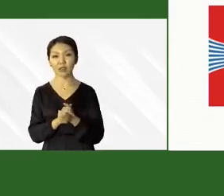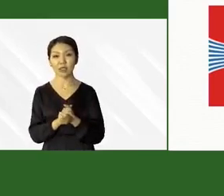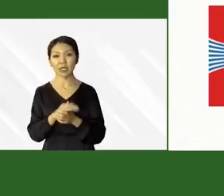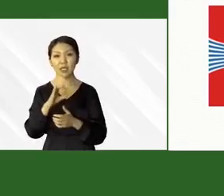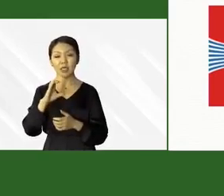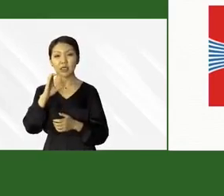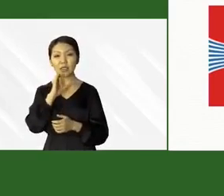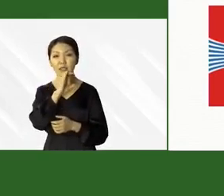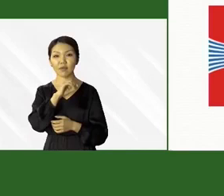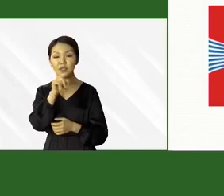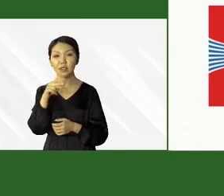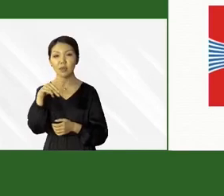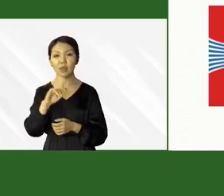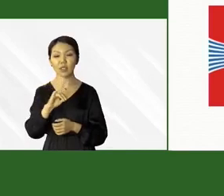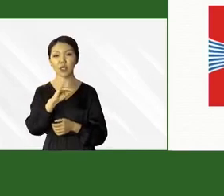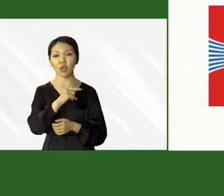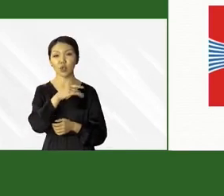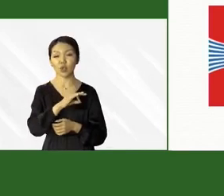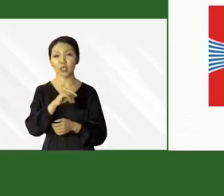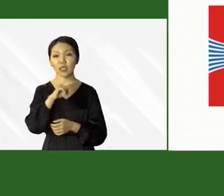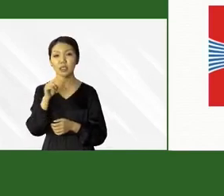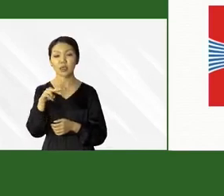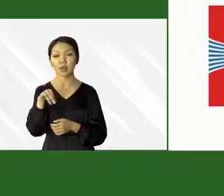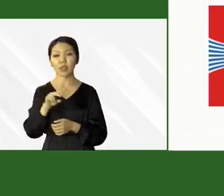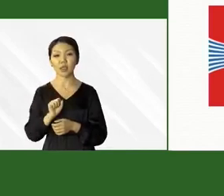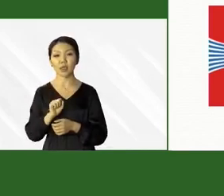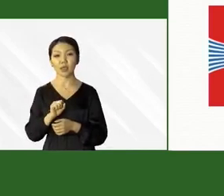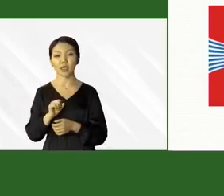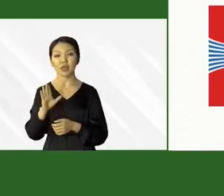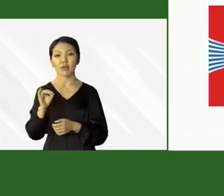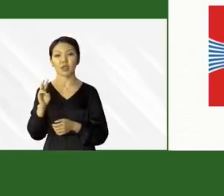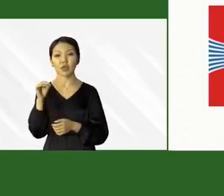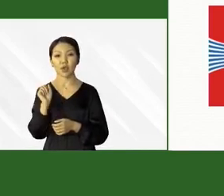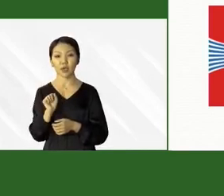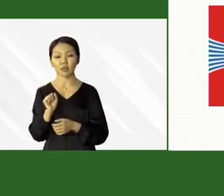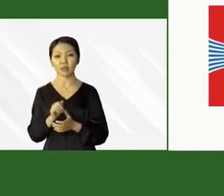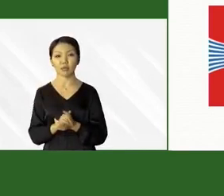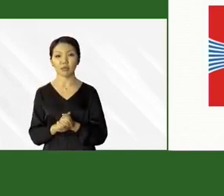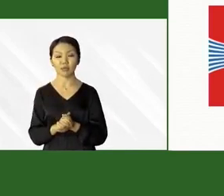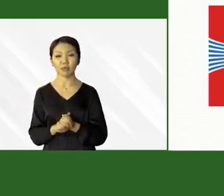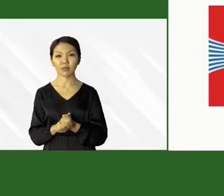северо-запада, с юга и с юго-запада, с востока?